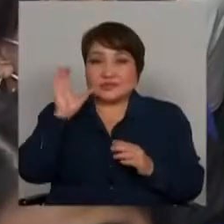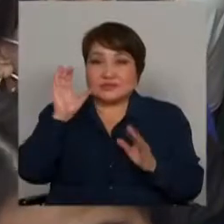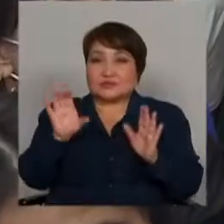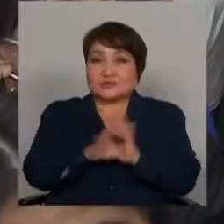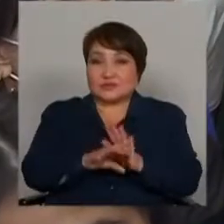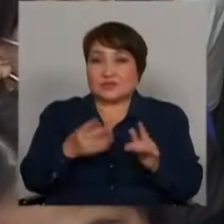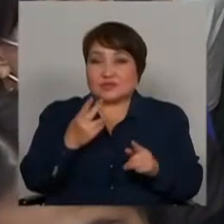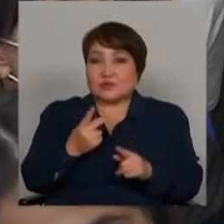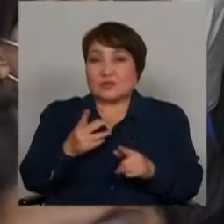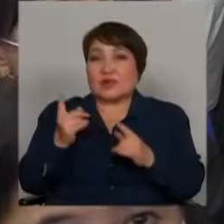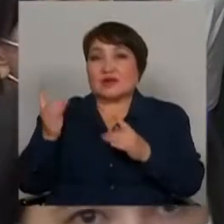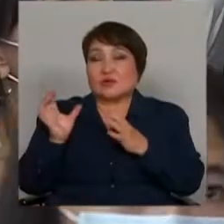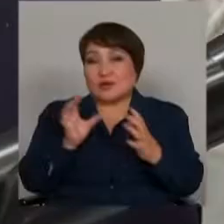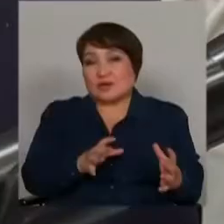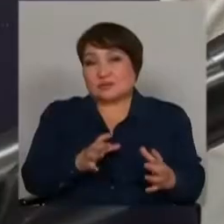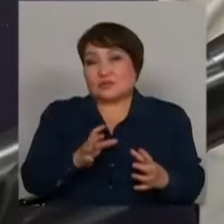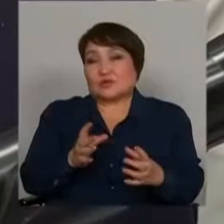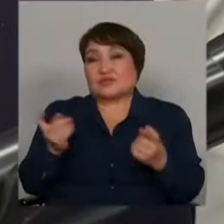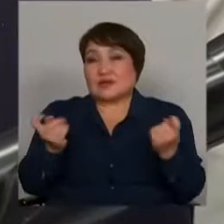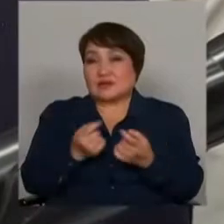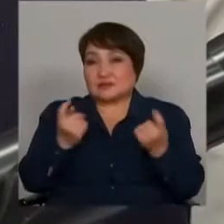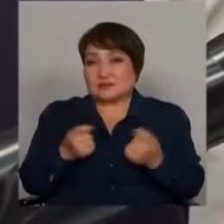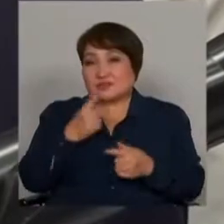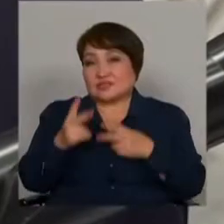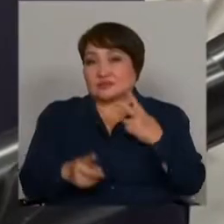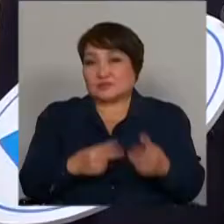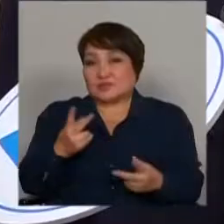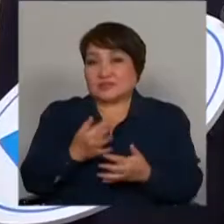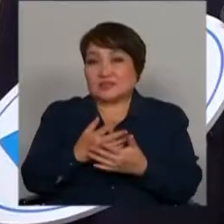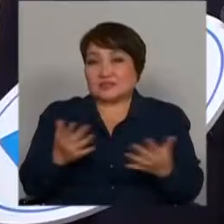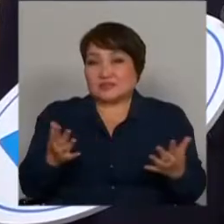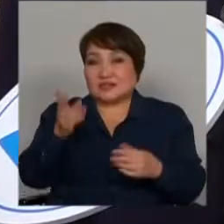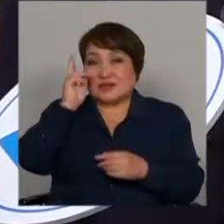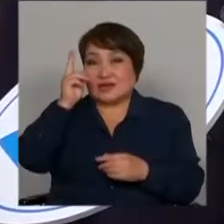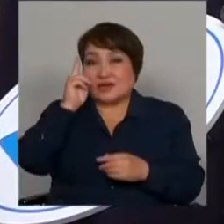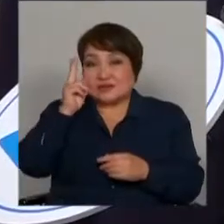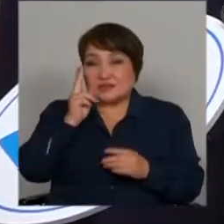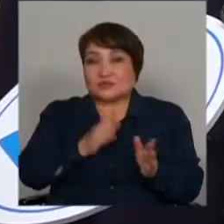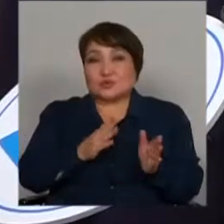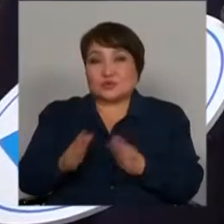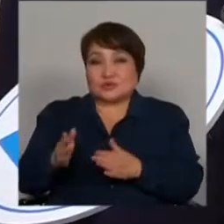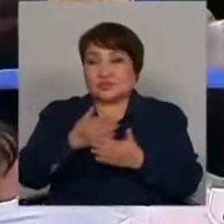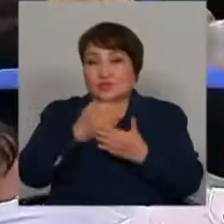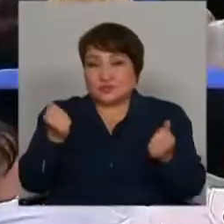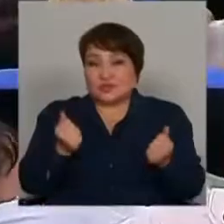Бірі қоғамдық көліктің аз екенін айтып шағымданса, біразы кәріз жүйесінің жоқтығына көңілдері толмайтынын